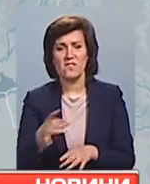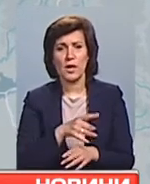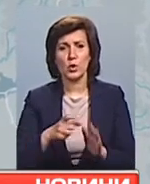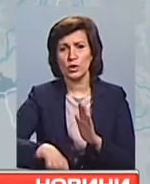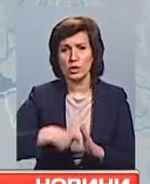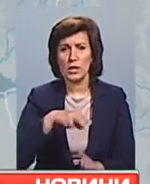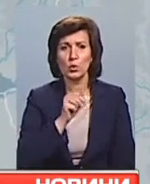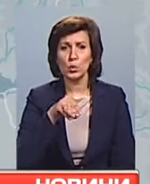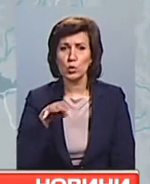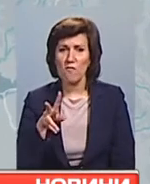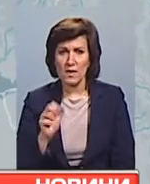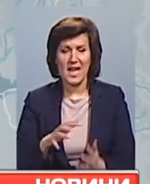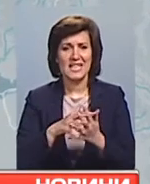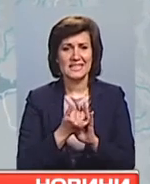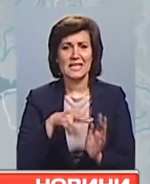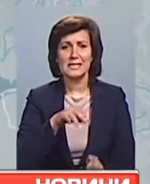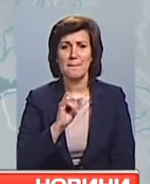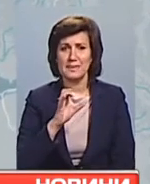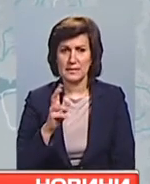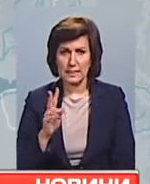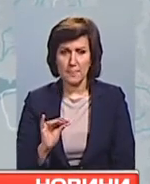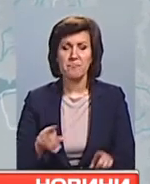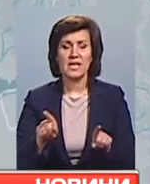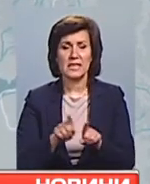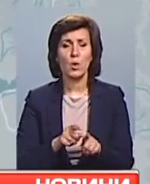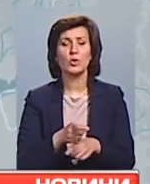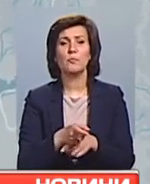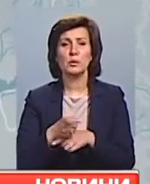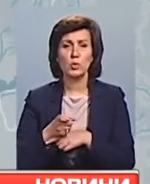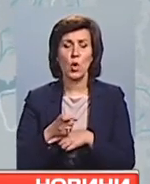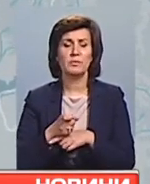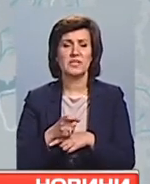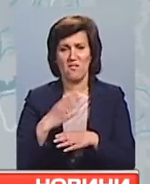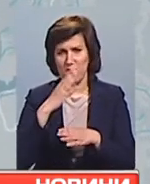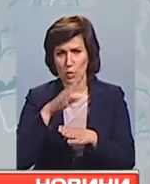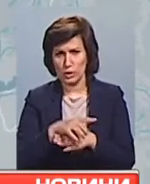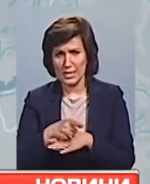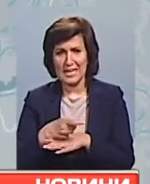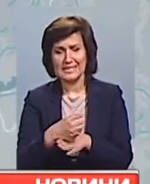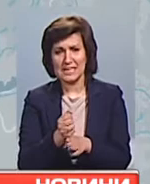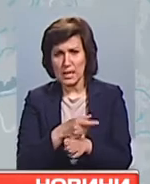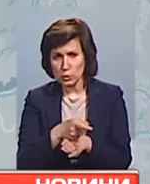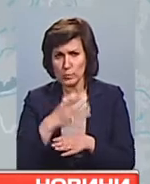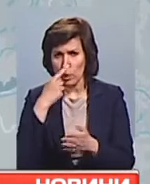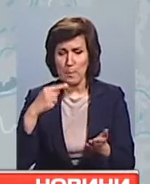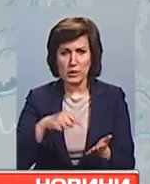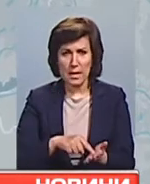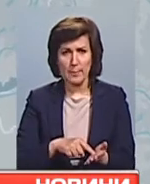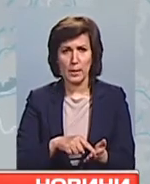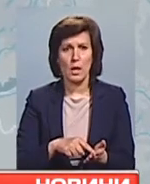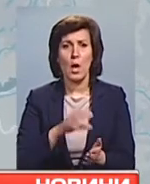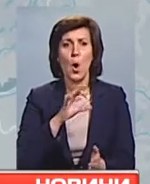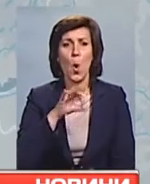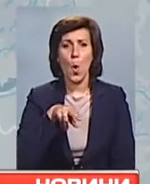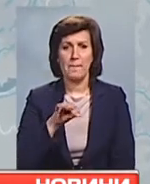шахти Дутовка і селища Піски. Також під обстріл ворожих гранатометів та стрілецької зброї потрапило